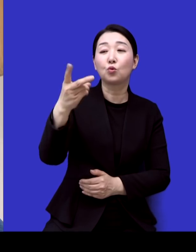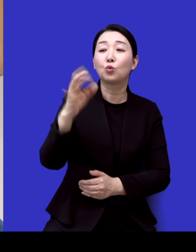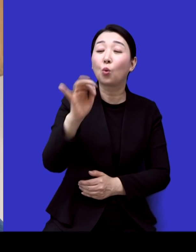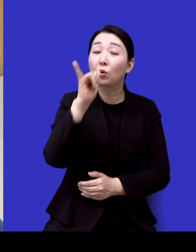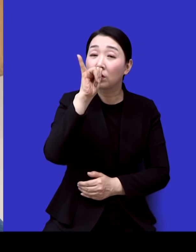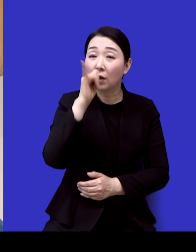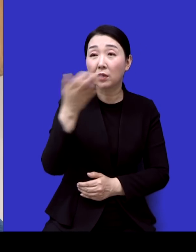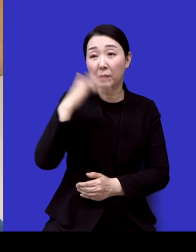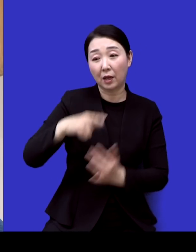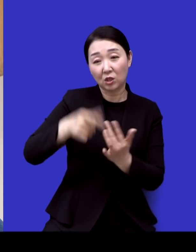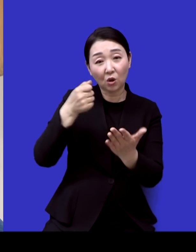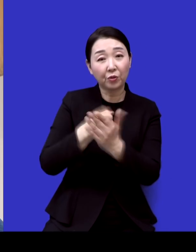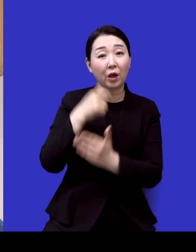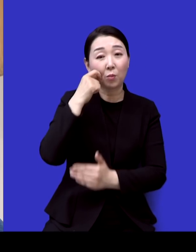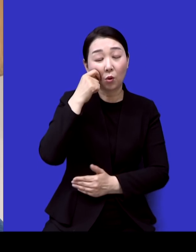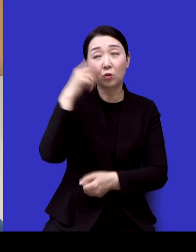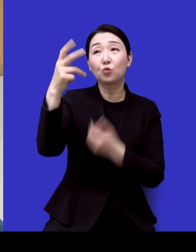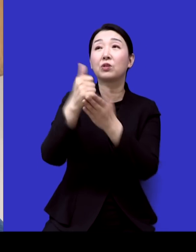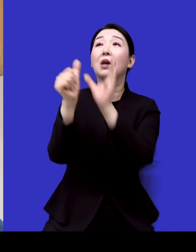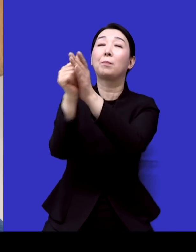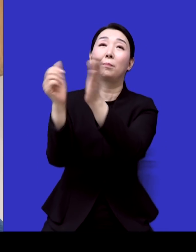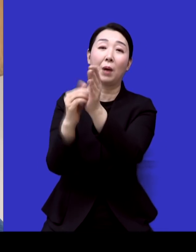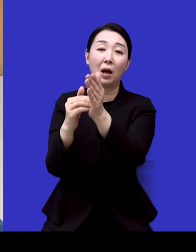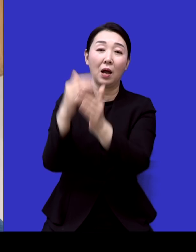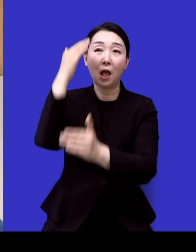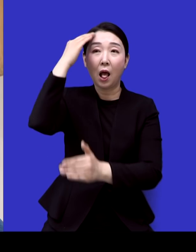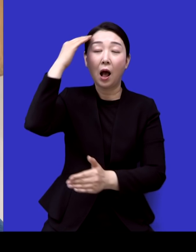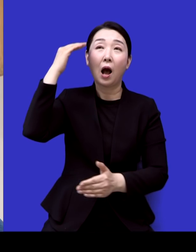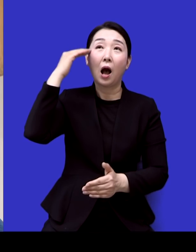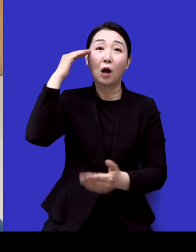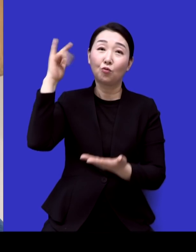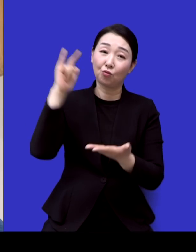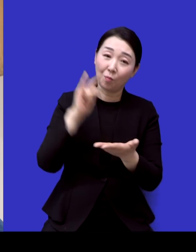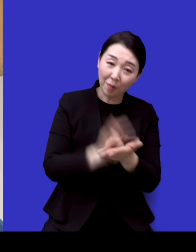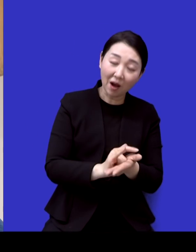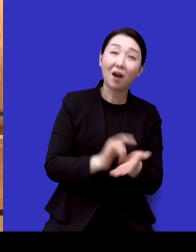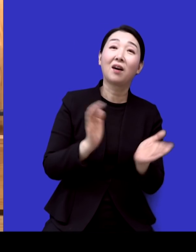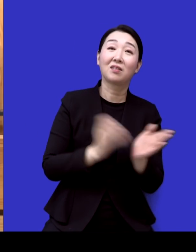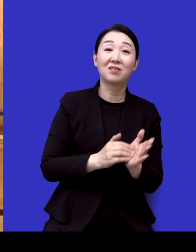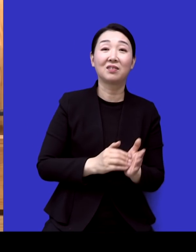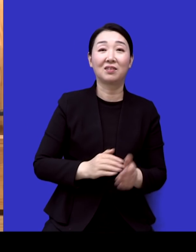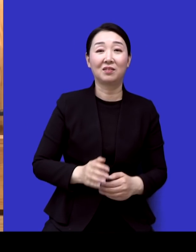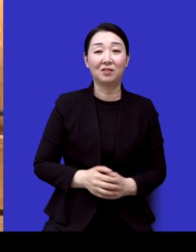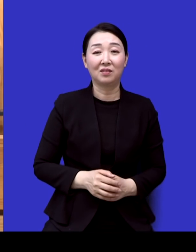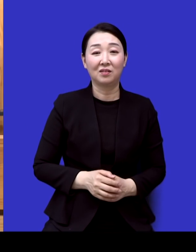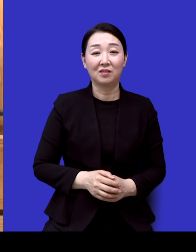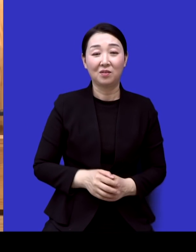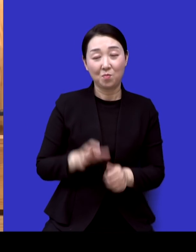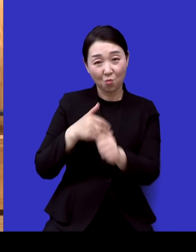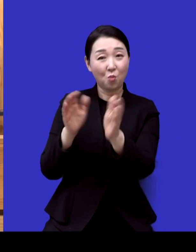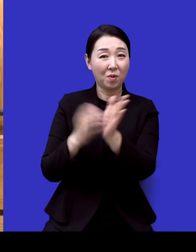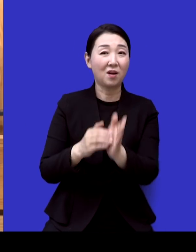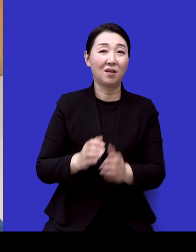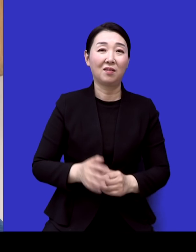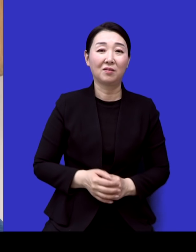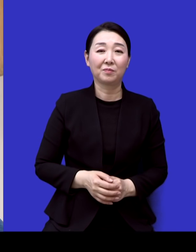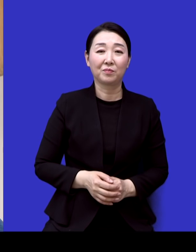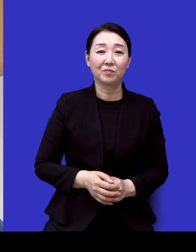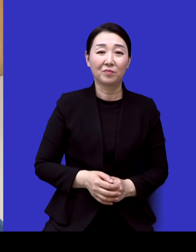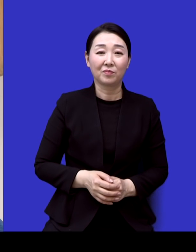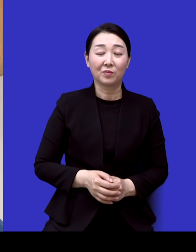저는 선택권이 없었어요. 그래서 주님께 맡겼는데 한국으로 거기서 발령을 냈어요. 네. 그래서 저는